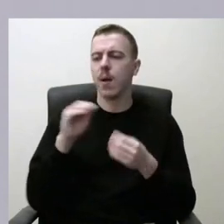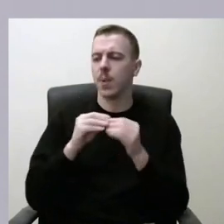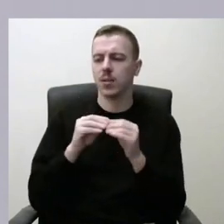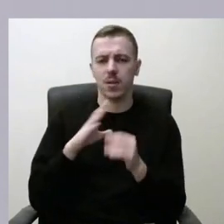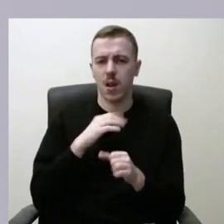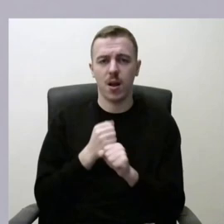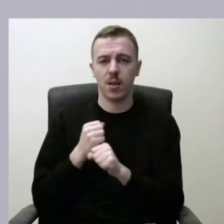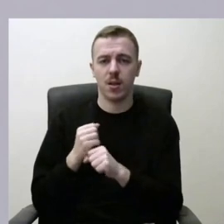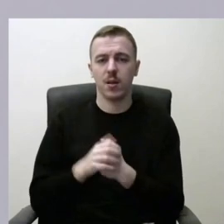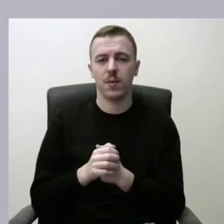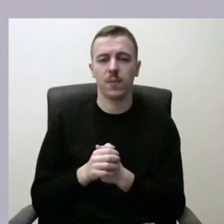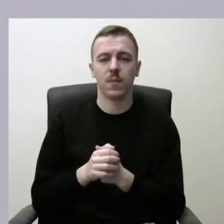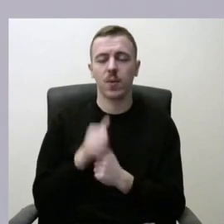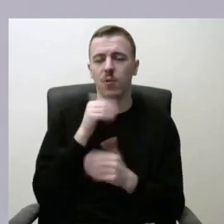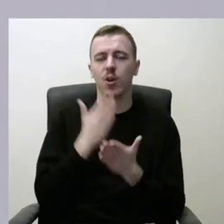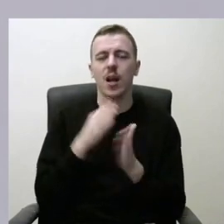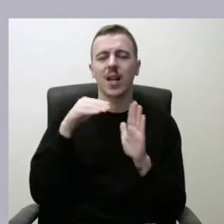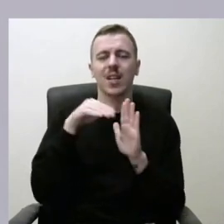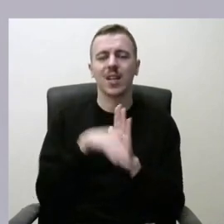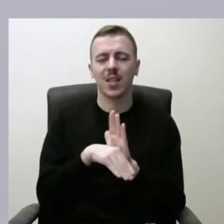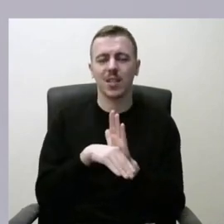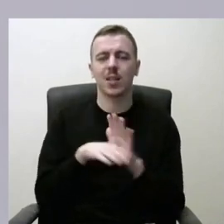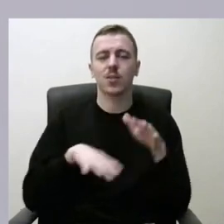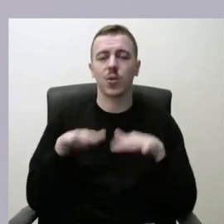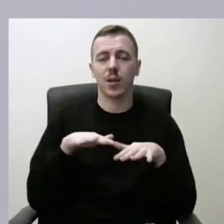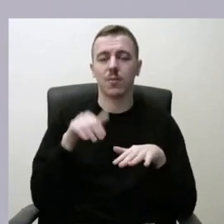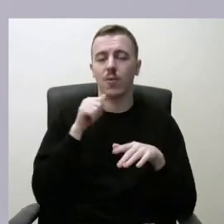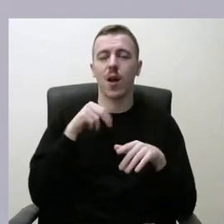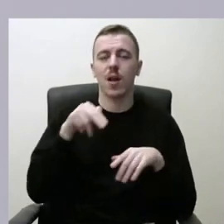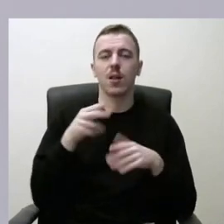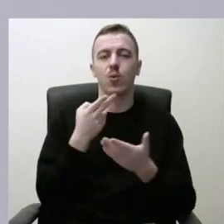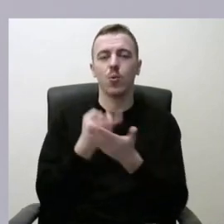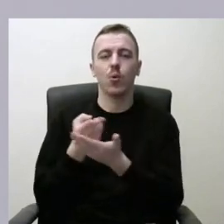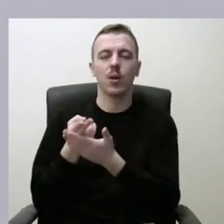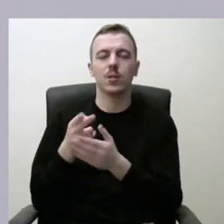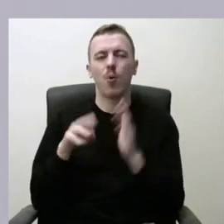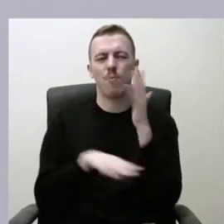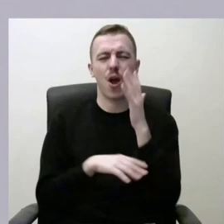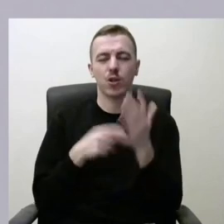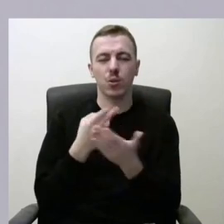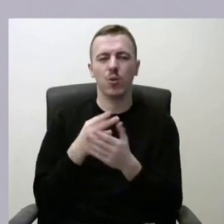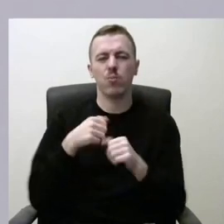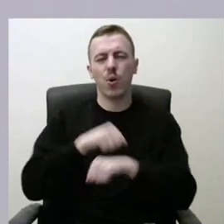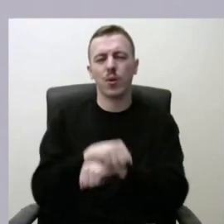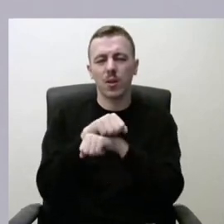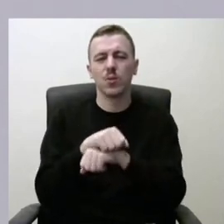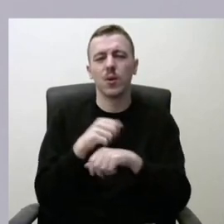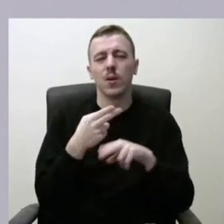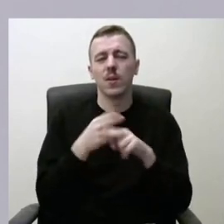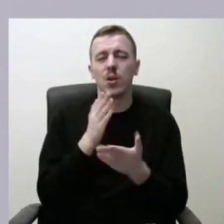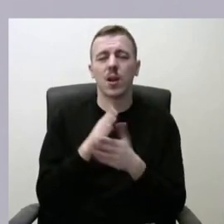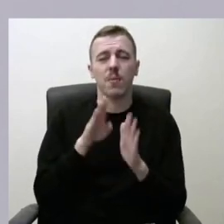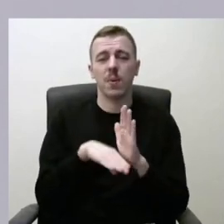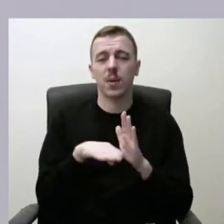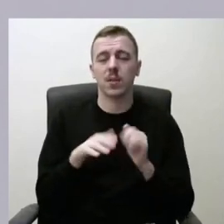yra kriziniai tokie atvejai, kai žmonės eina gulasi ten po kokiais medžiais, protestuoja, irgi paprastas dalykas.